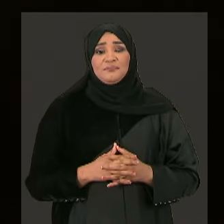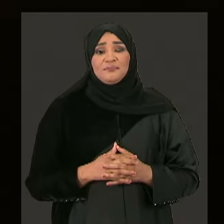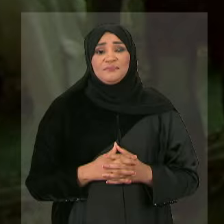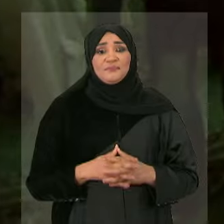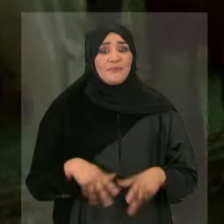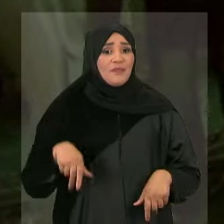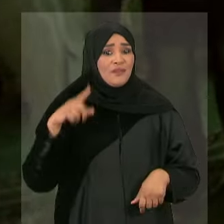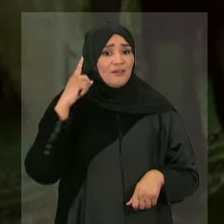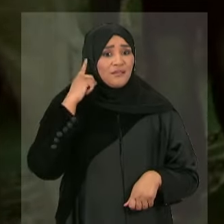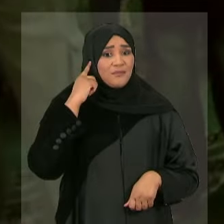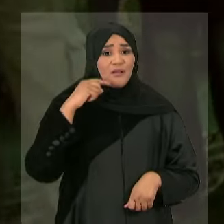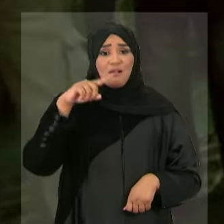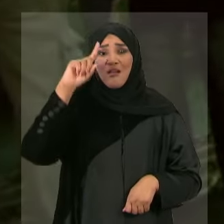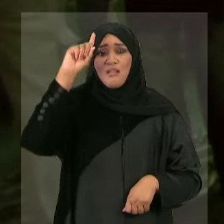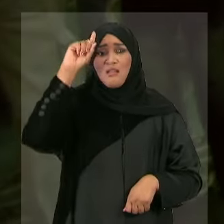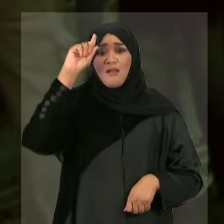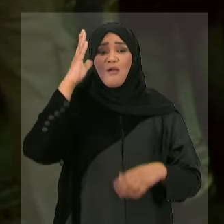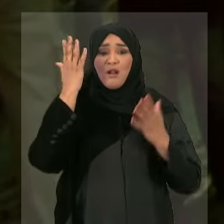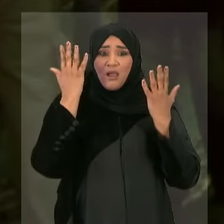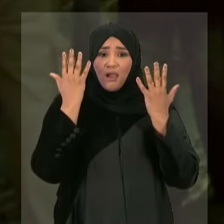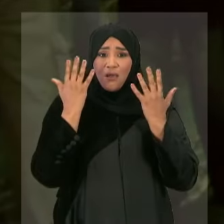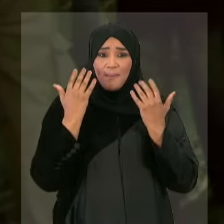سمع الله لمن حمده.